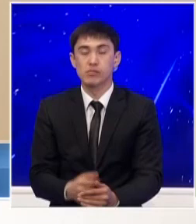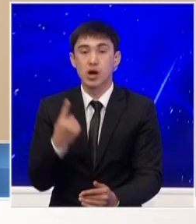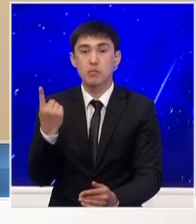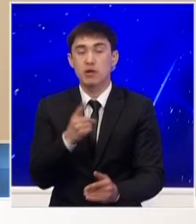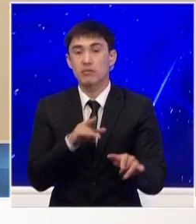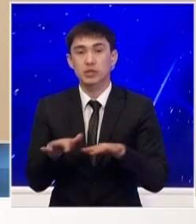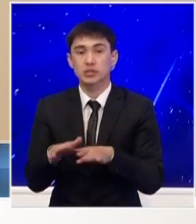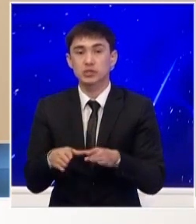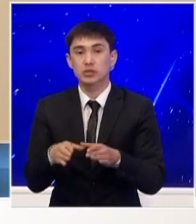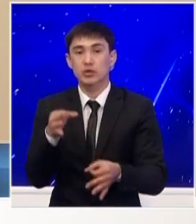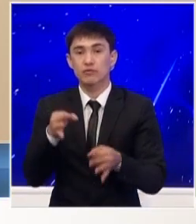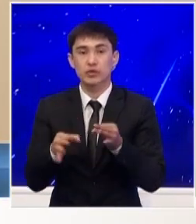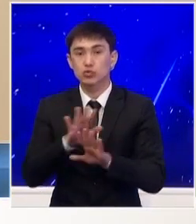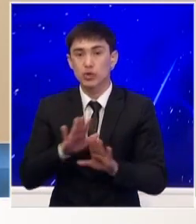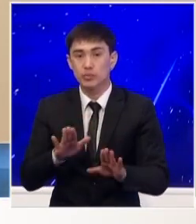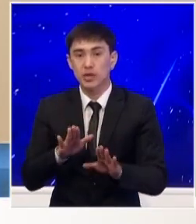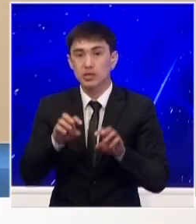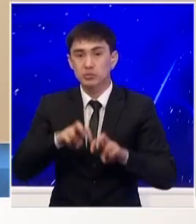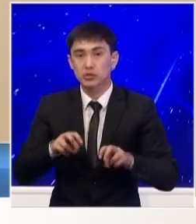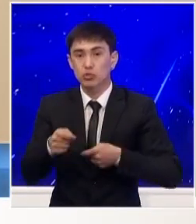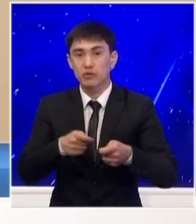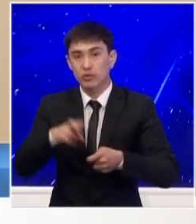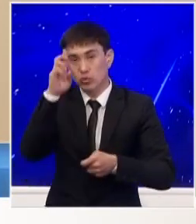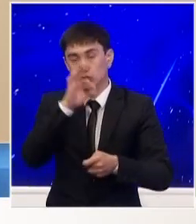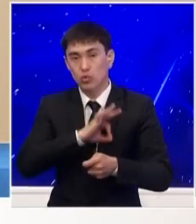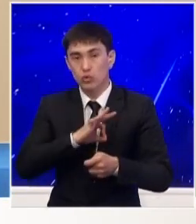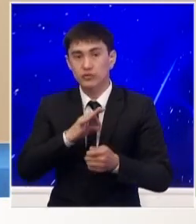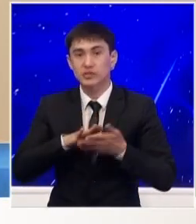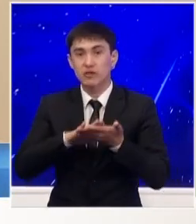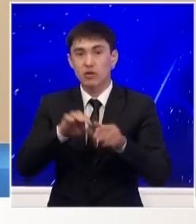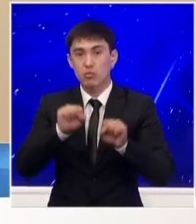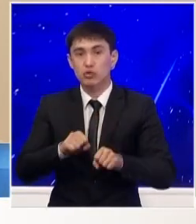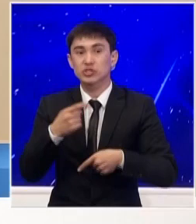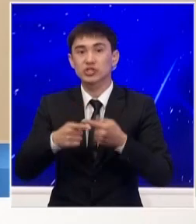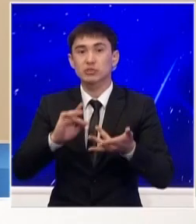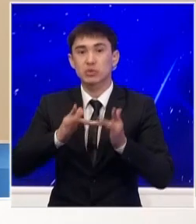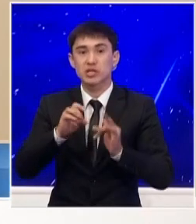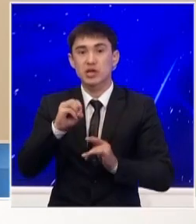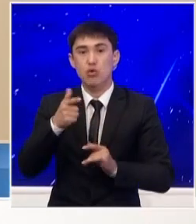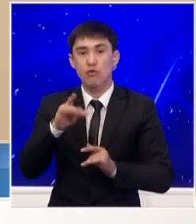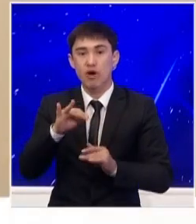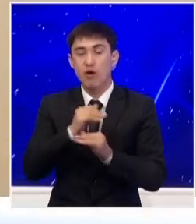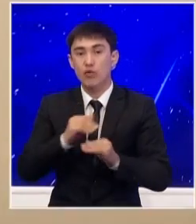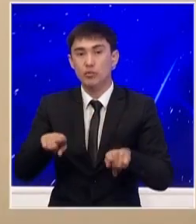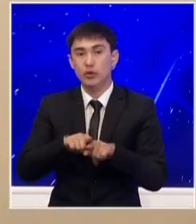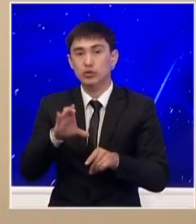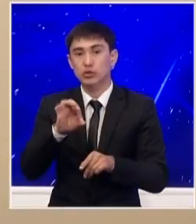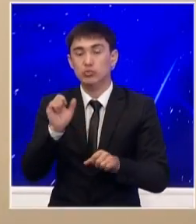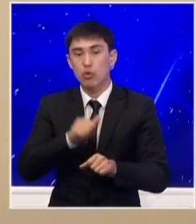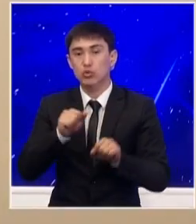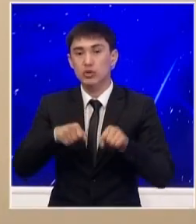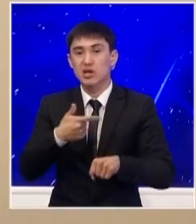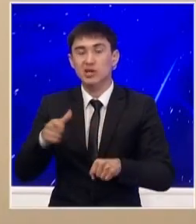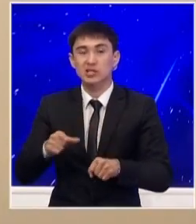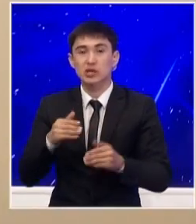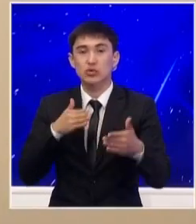Первая процедура – внесудебное банкротство. Рассматривается Управлением госдоходов. Заявление можно подать через приложение ЕГОВ. Оформить такой статус могут граждане, чей